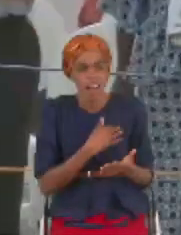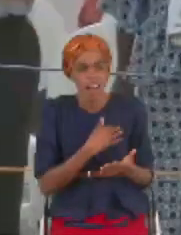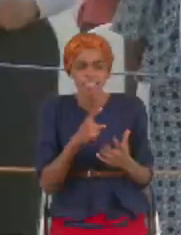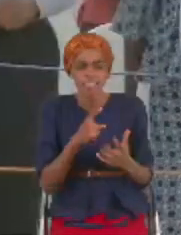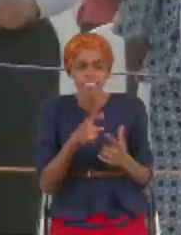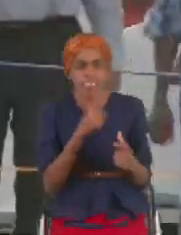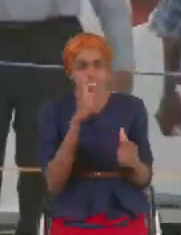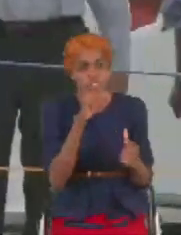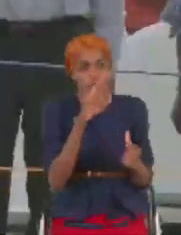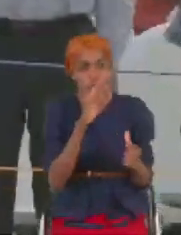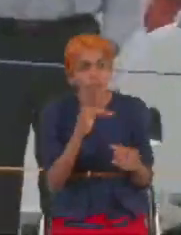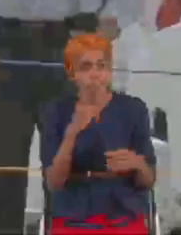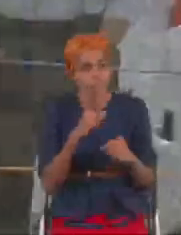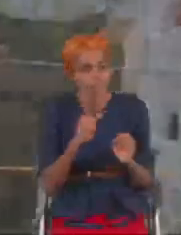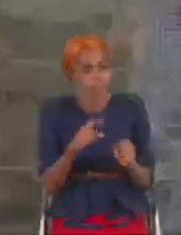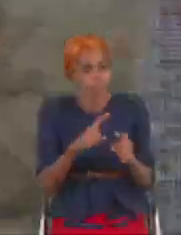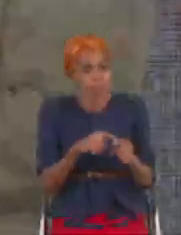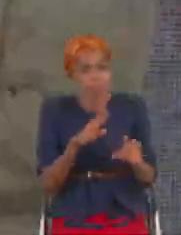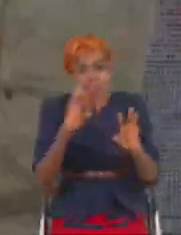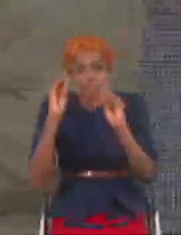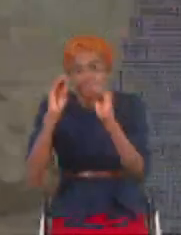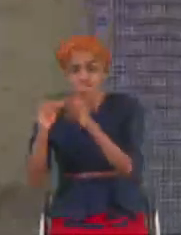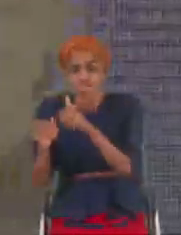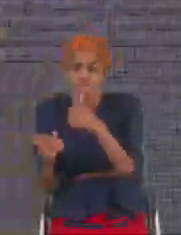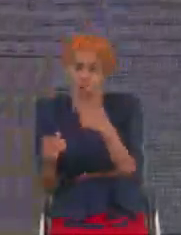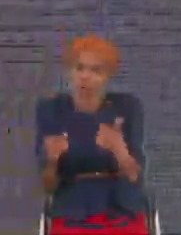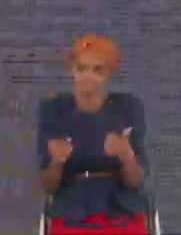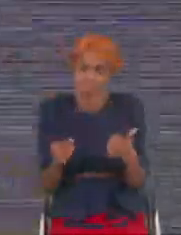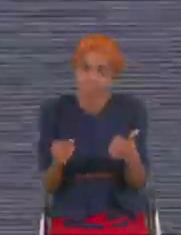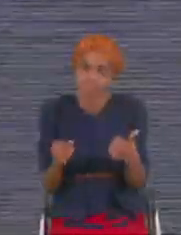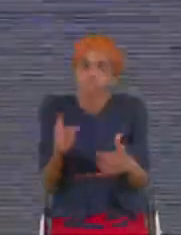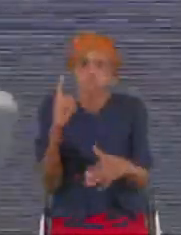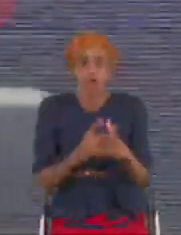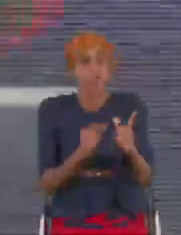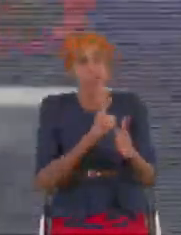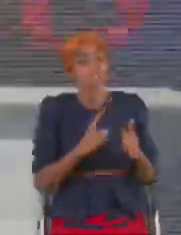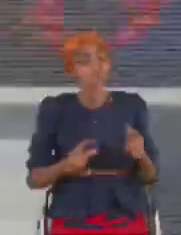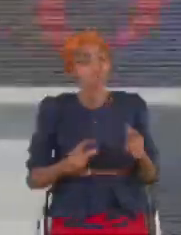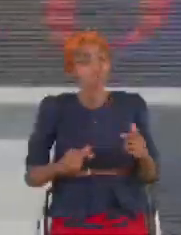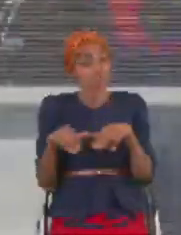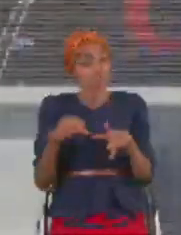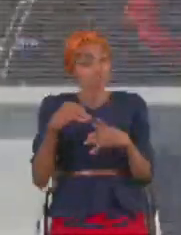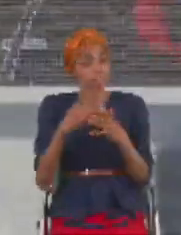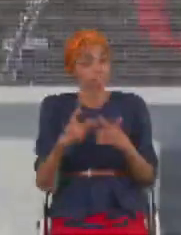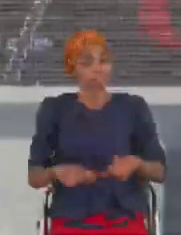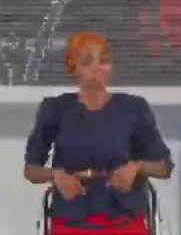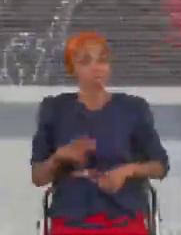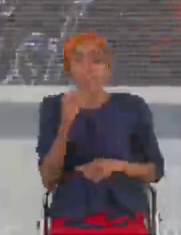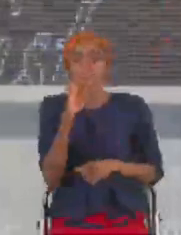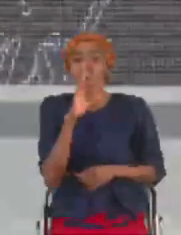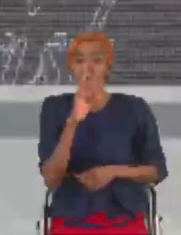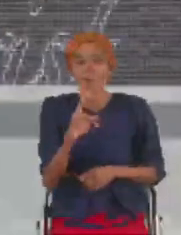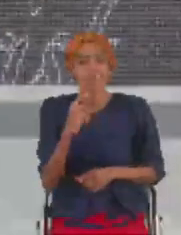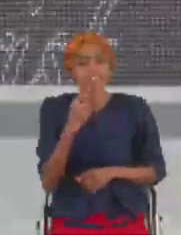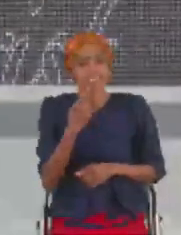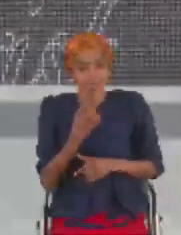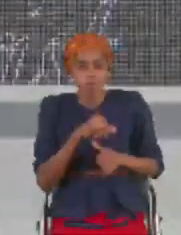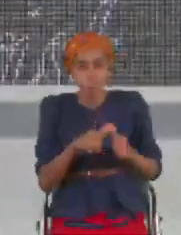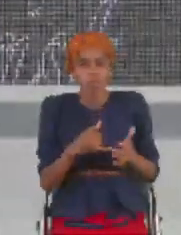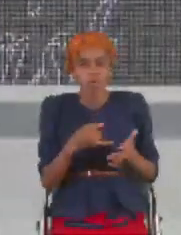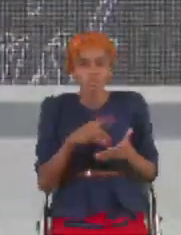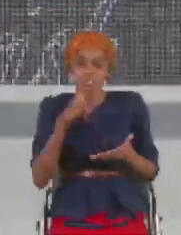tu pourras communiqué ce que le seigneur fait dans ta vie mais ça diligent le